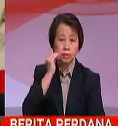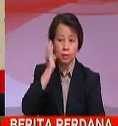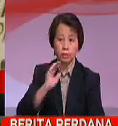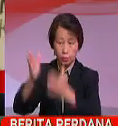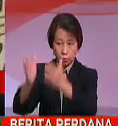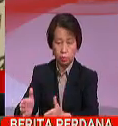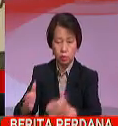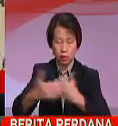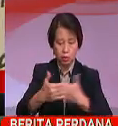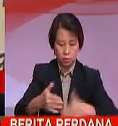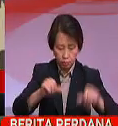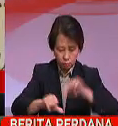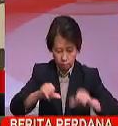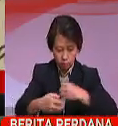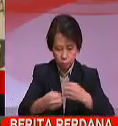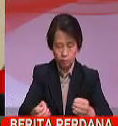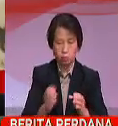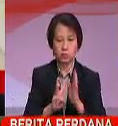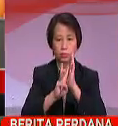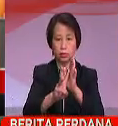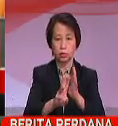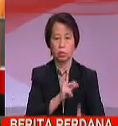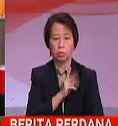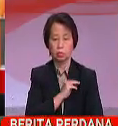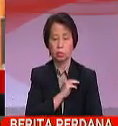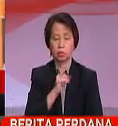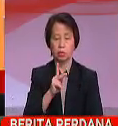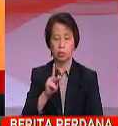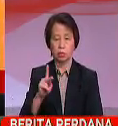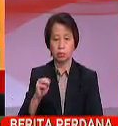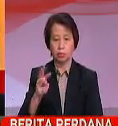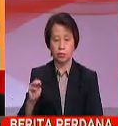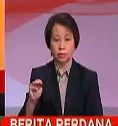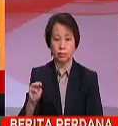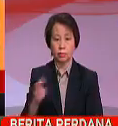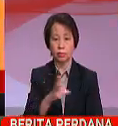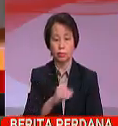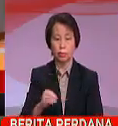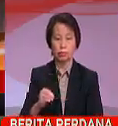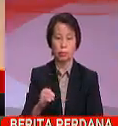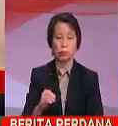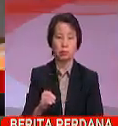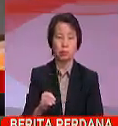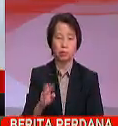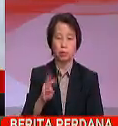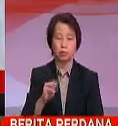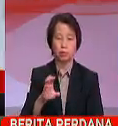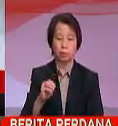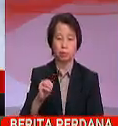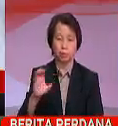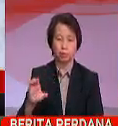pelanggan. Makmal turut disertai oleh Wakil Kementerian Komunikasi dan Multimedia Malaysia, KKMM,